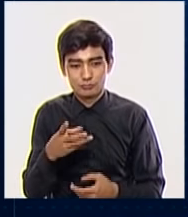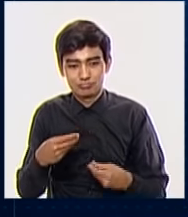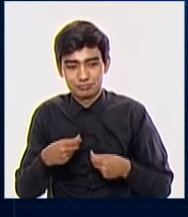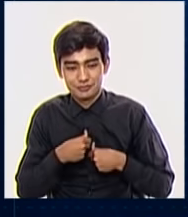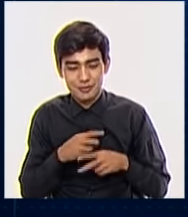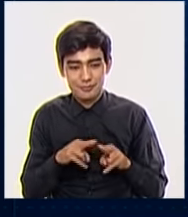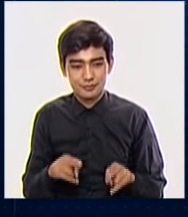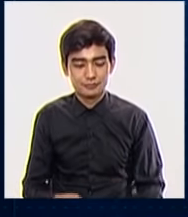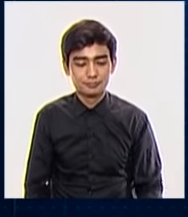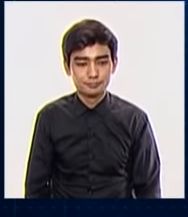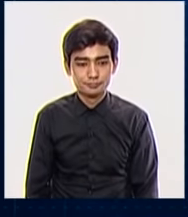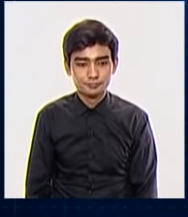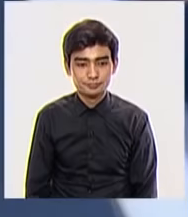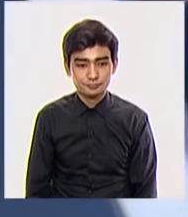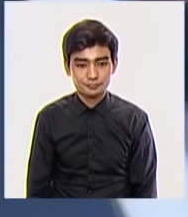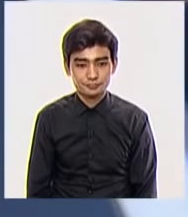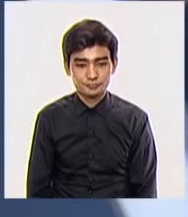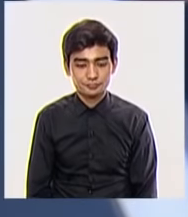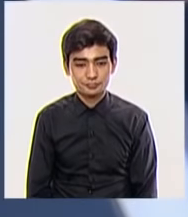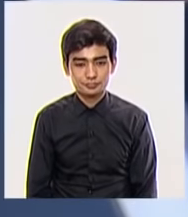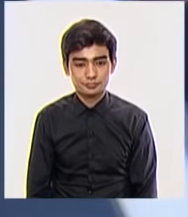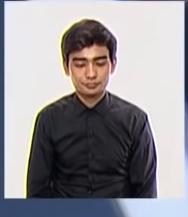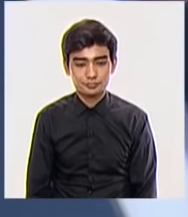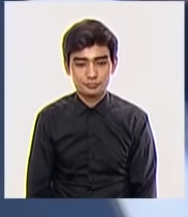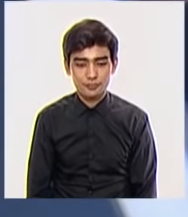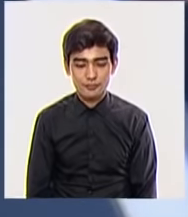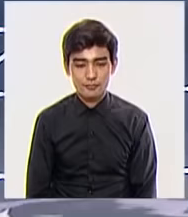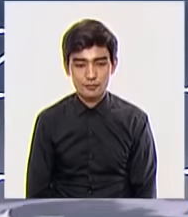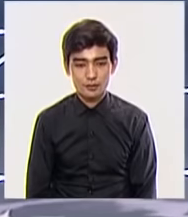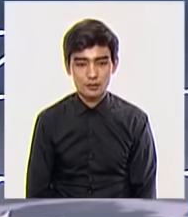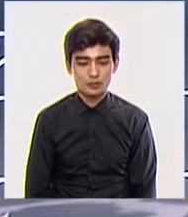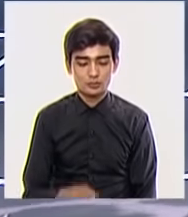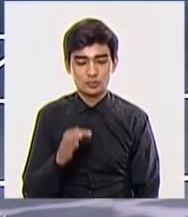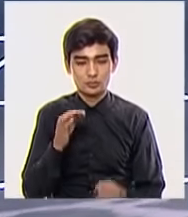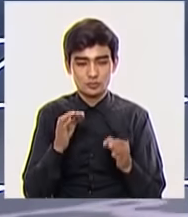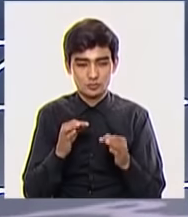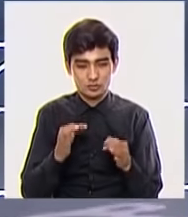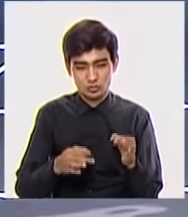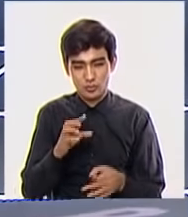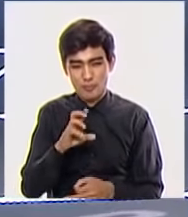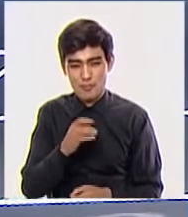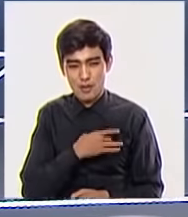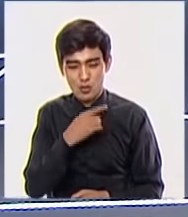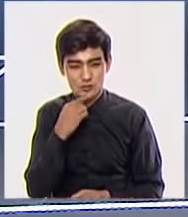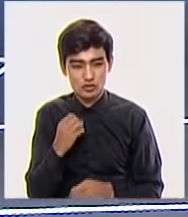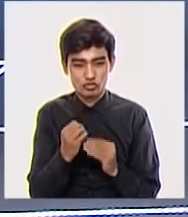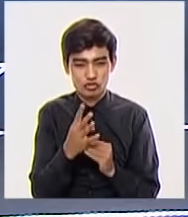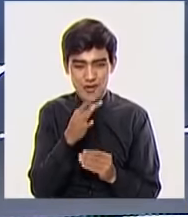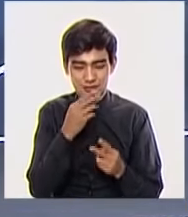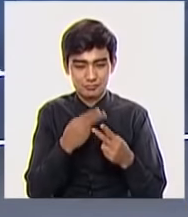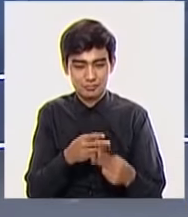вдохновения. Наталья. Спасибо, Елена. Суд Беларуси отправил в тюрьму на 14